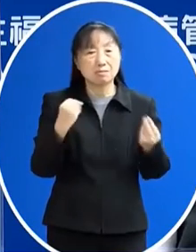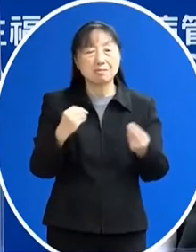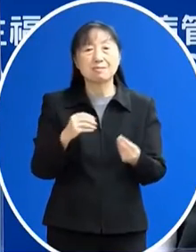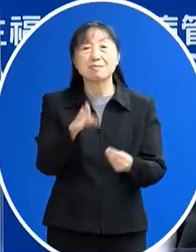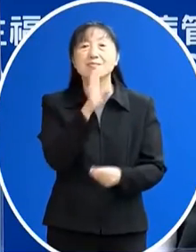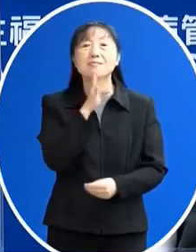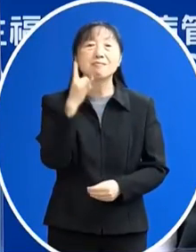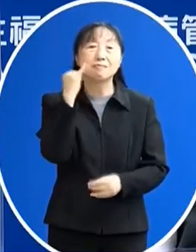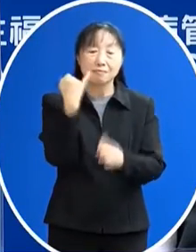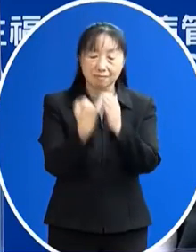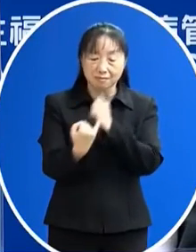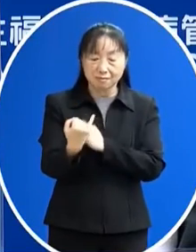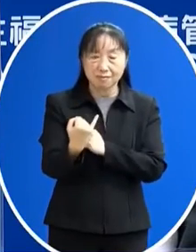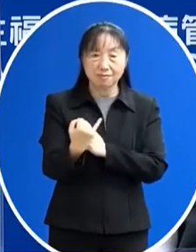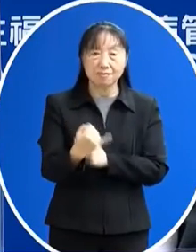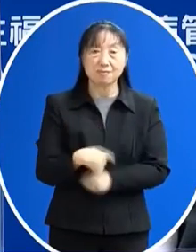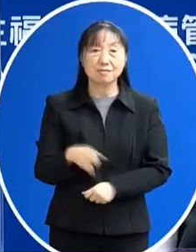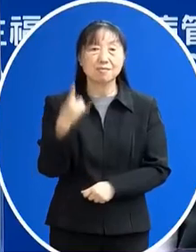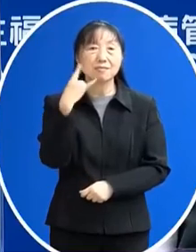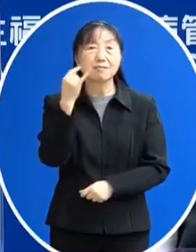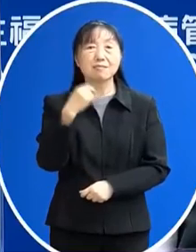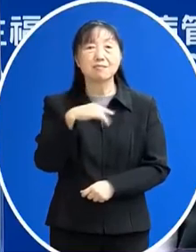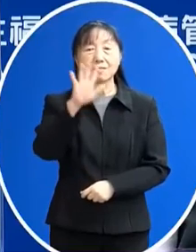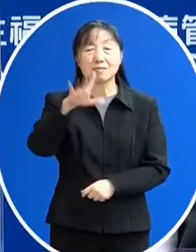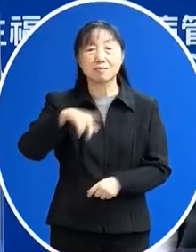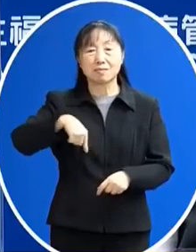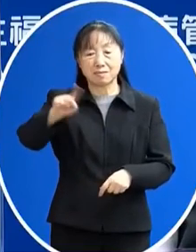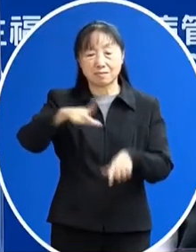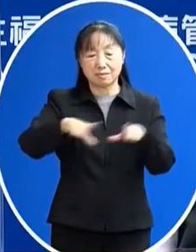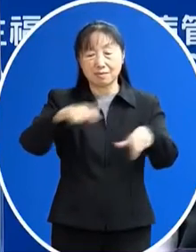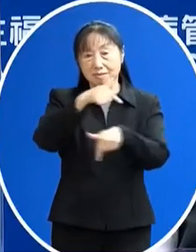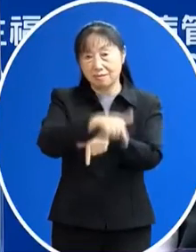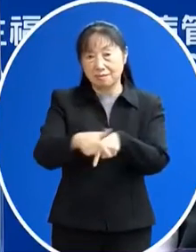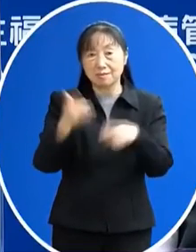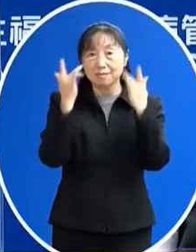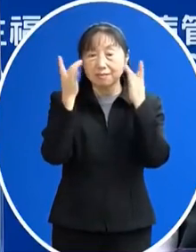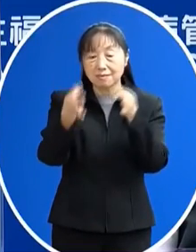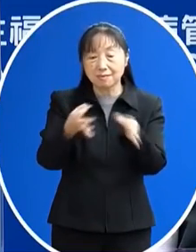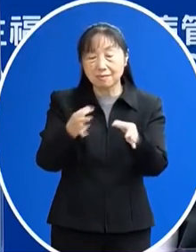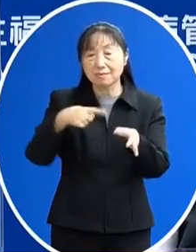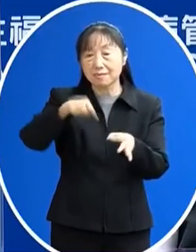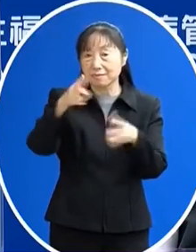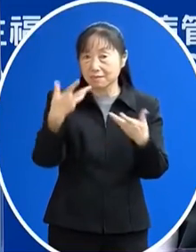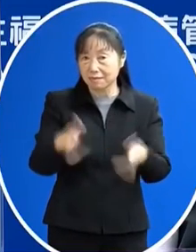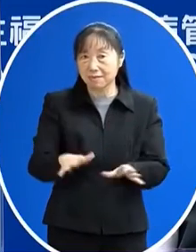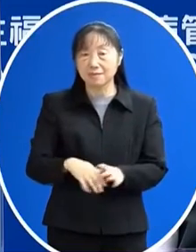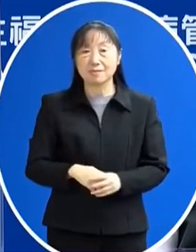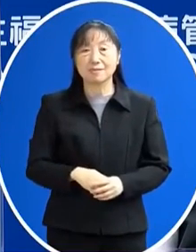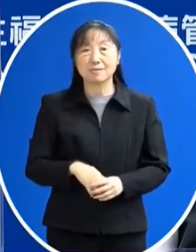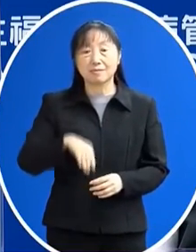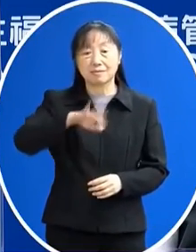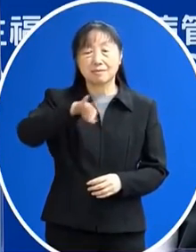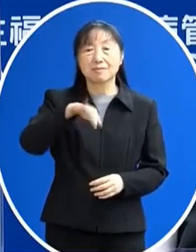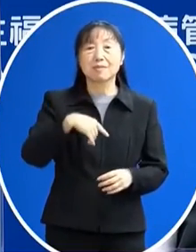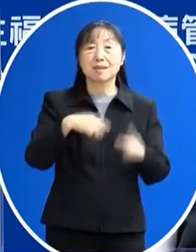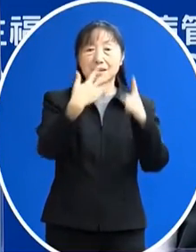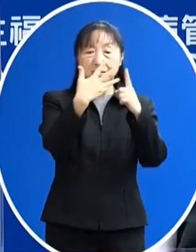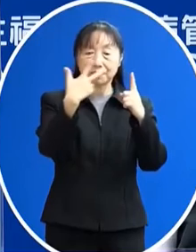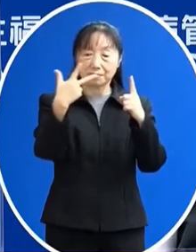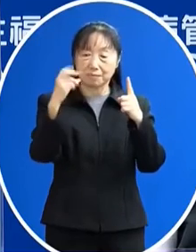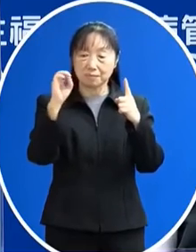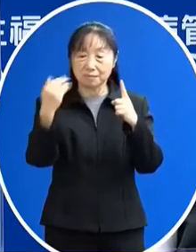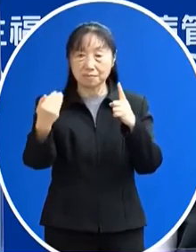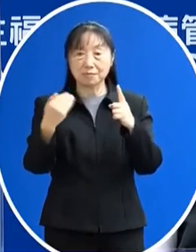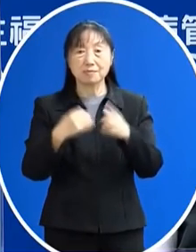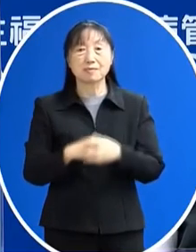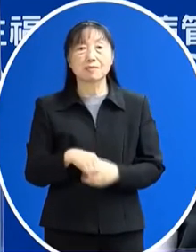母女，然后他妈妈有大南市场的足迹，然后现在在外面的这个18709他